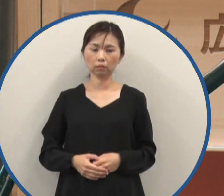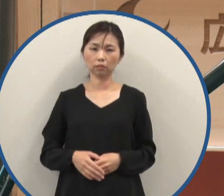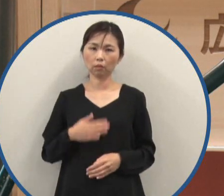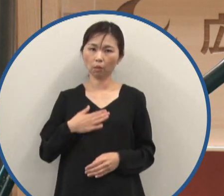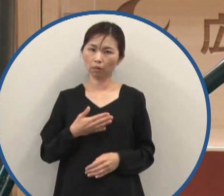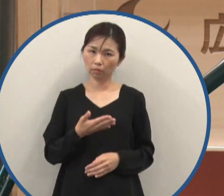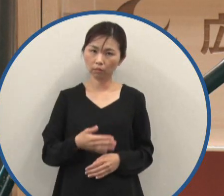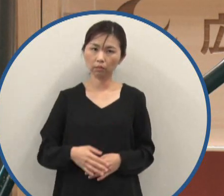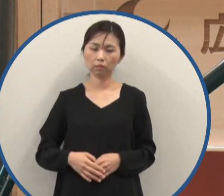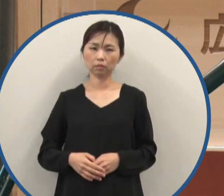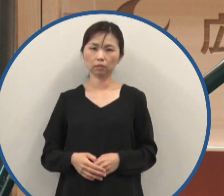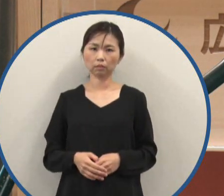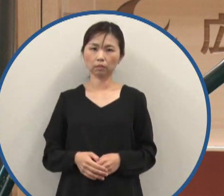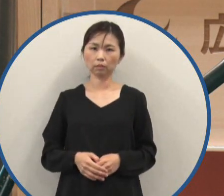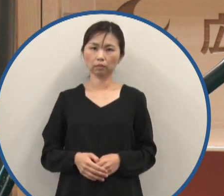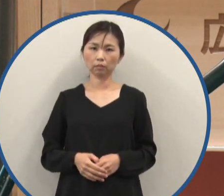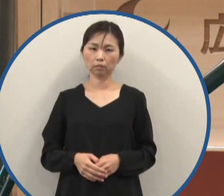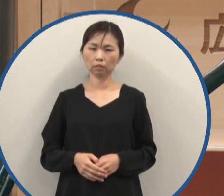る。